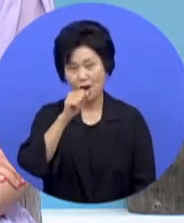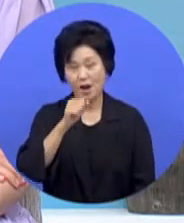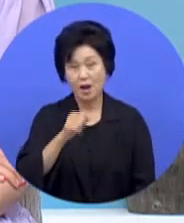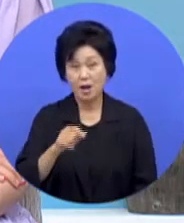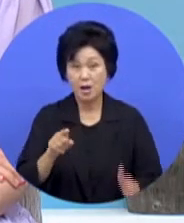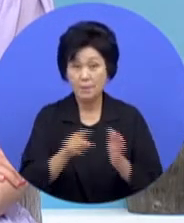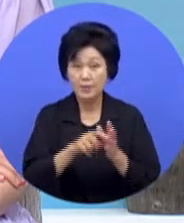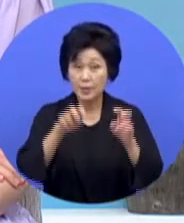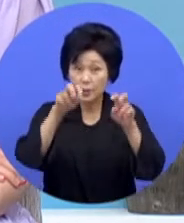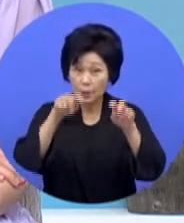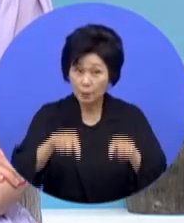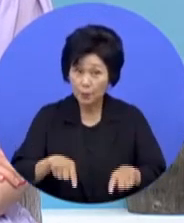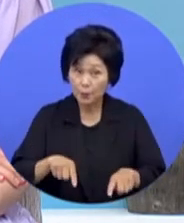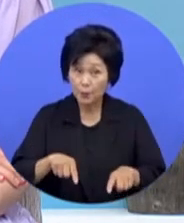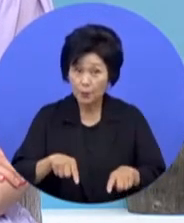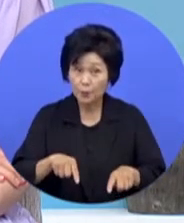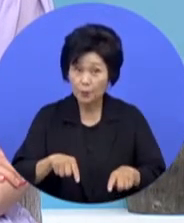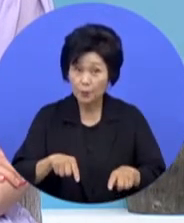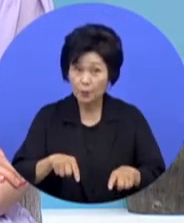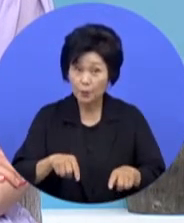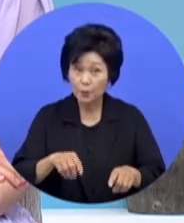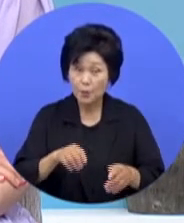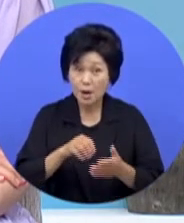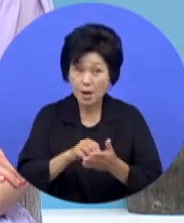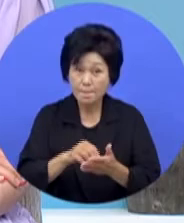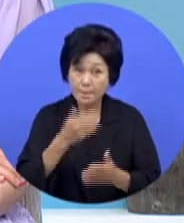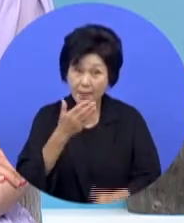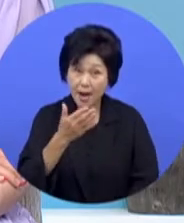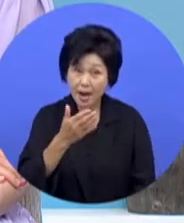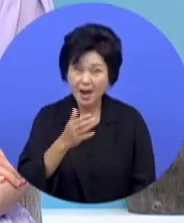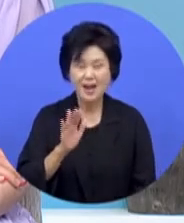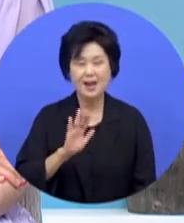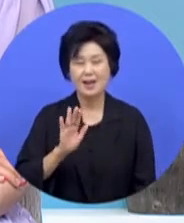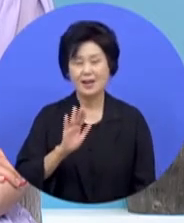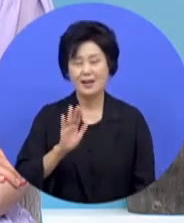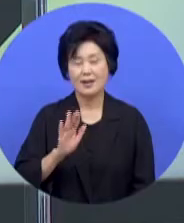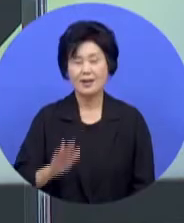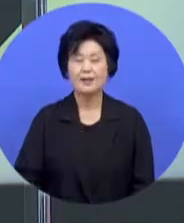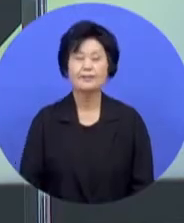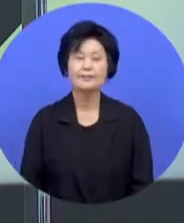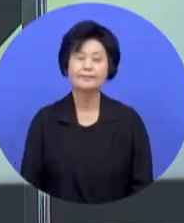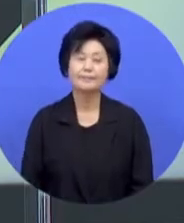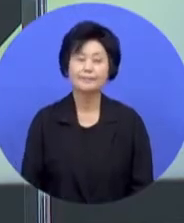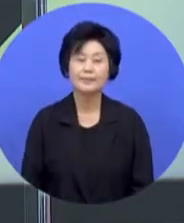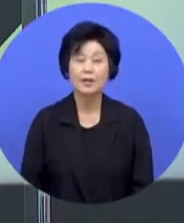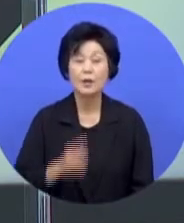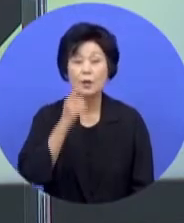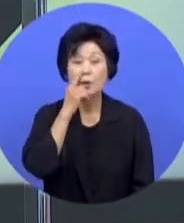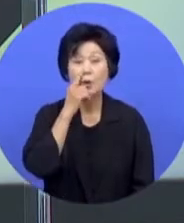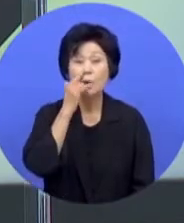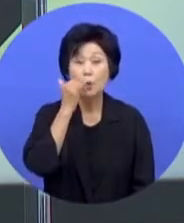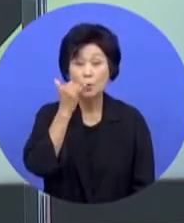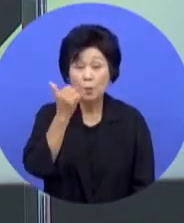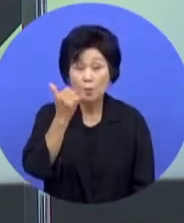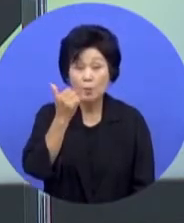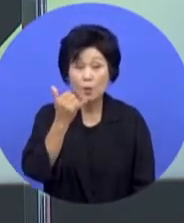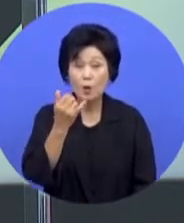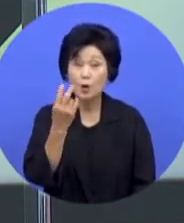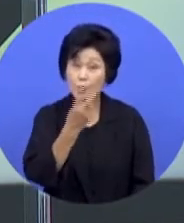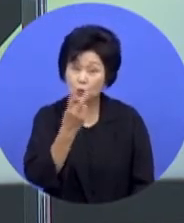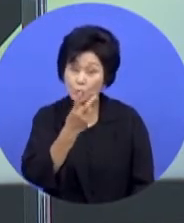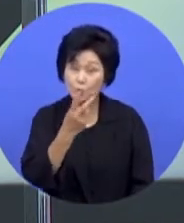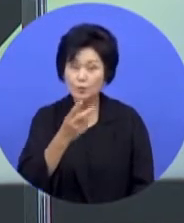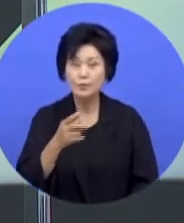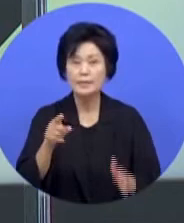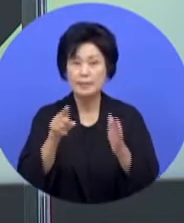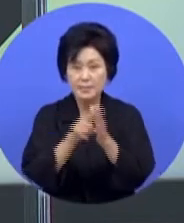받지 않습니다. 아직은? 예. 그럼 부모 둘 다 뭐 이제 부모 두 분이 다 예수를 믿으면 좋겠지만 예.